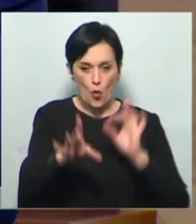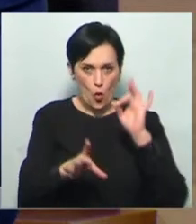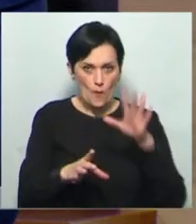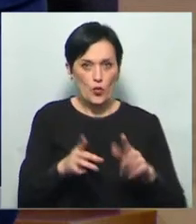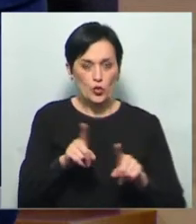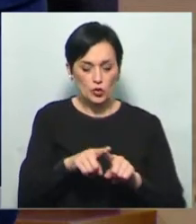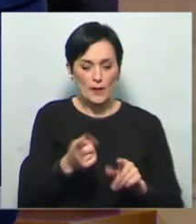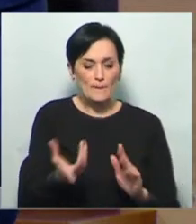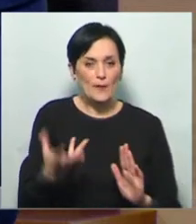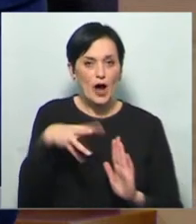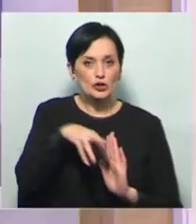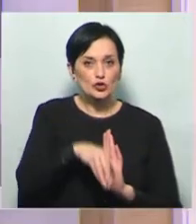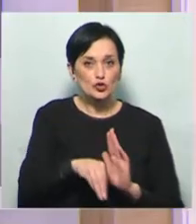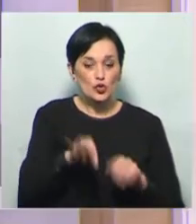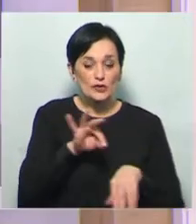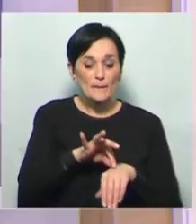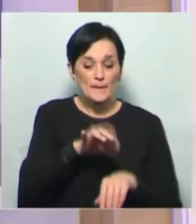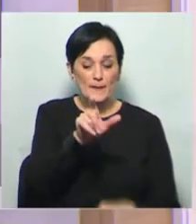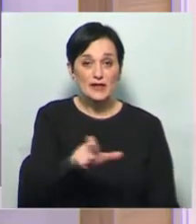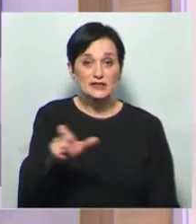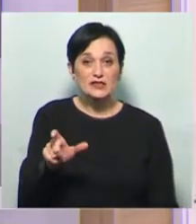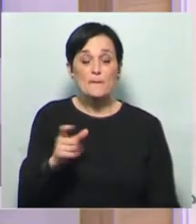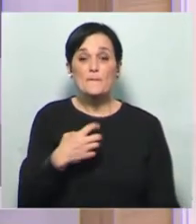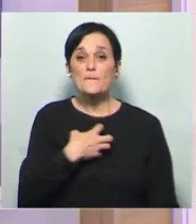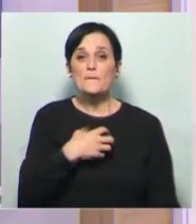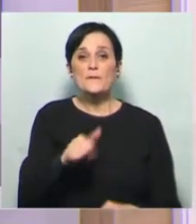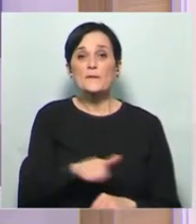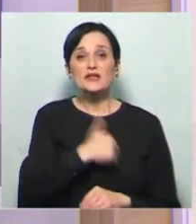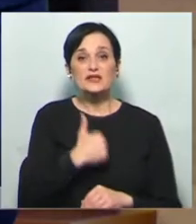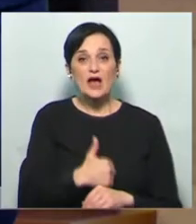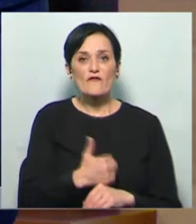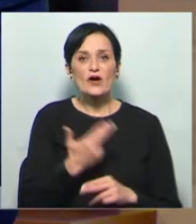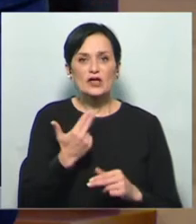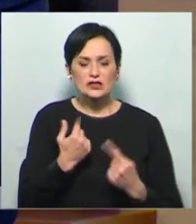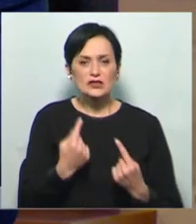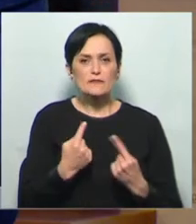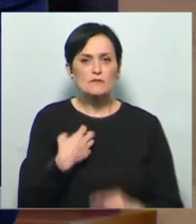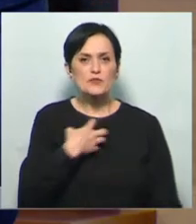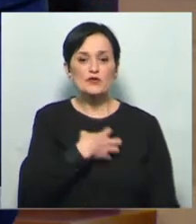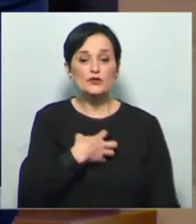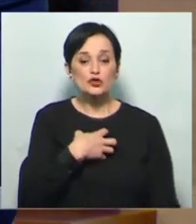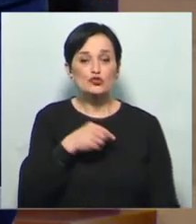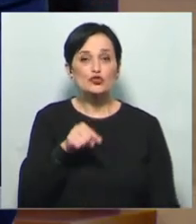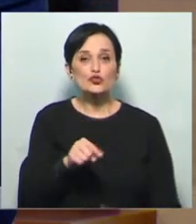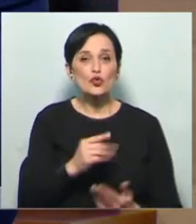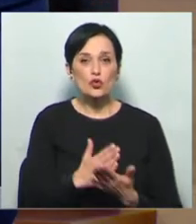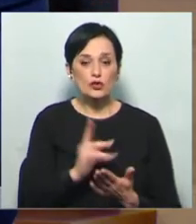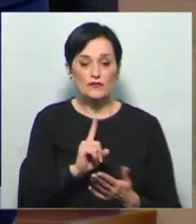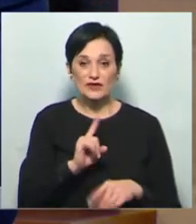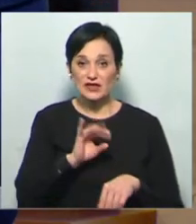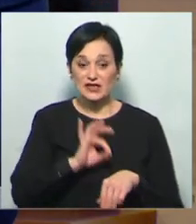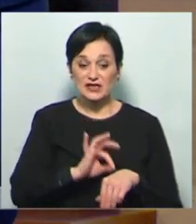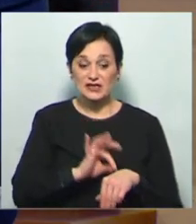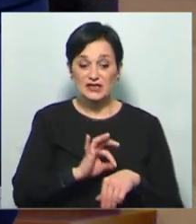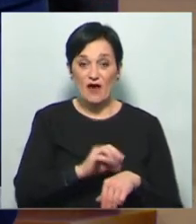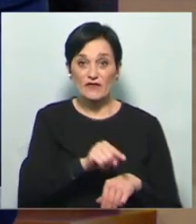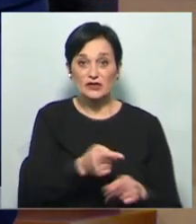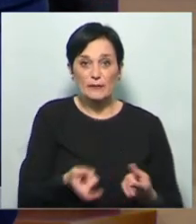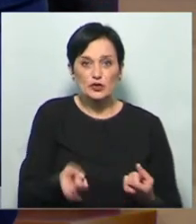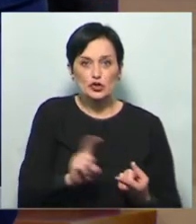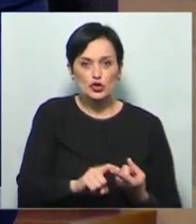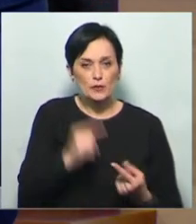უნდა, მათ შორის პაციენტებს. მთავარი და უმნიშვნელოვანესი აქ არის ამ დაავადებების